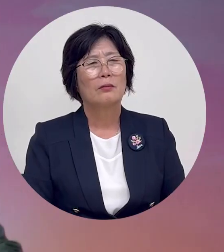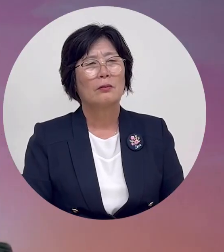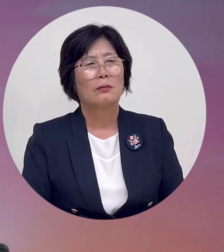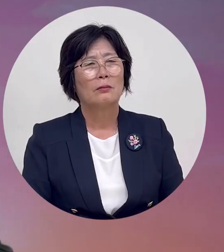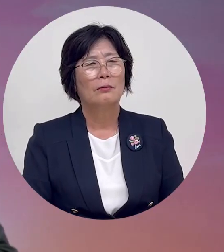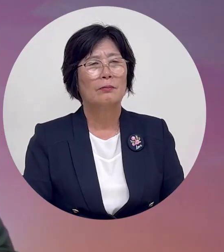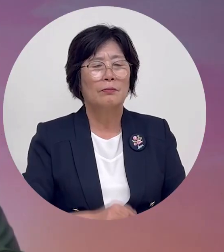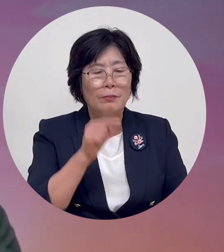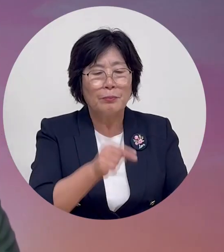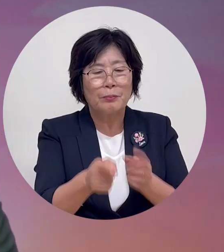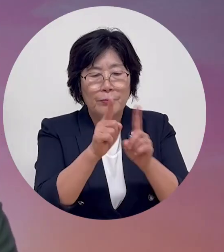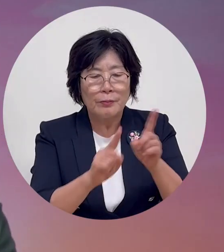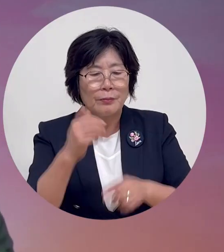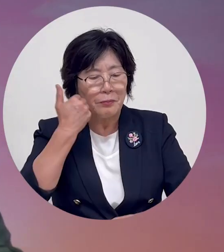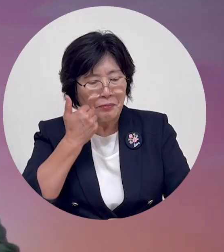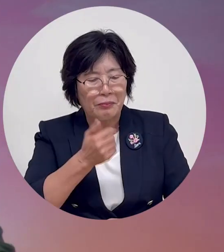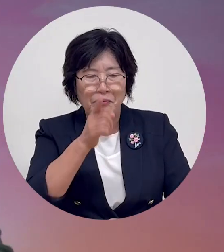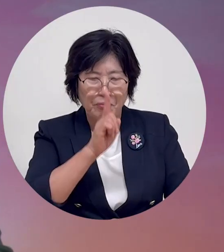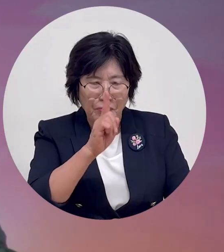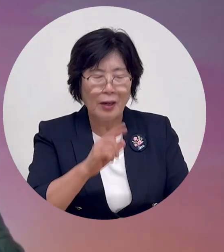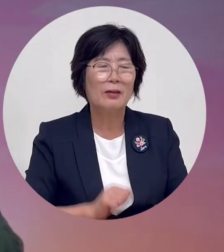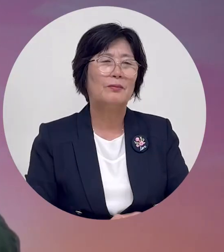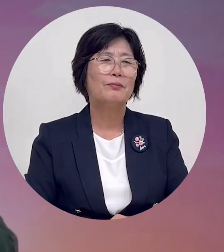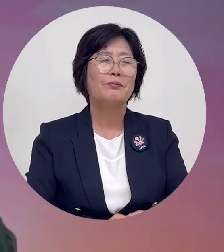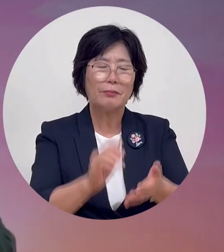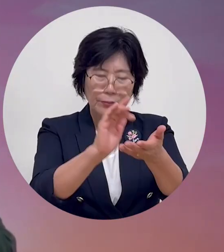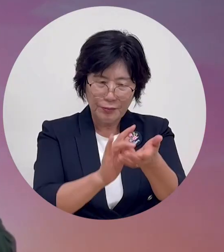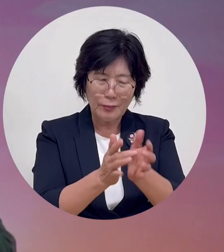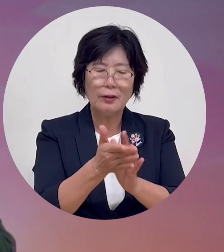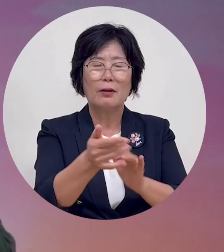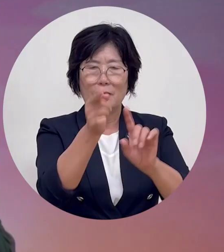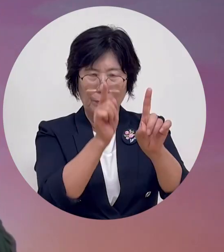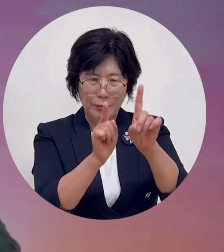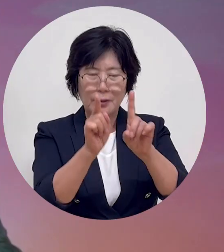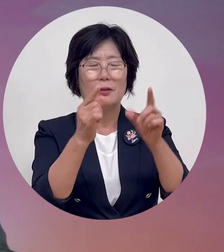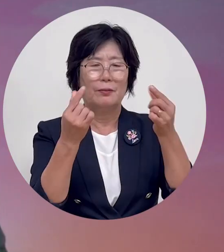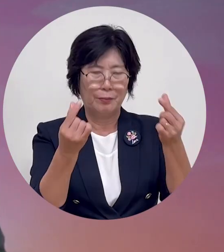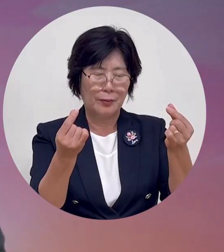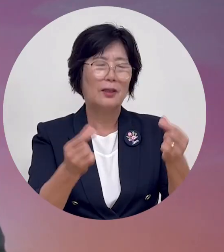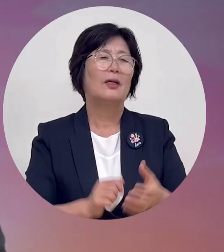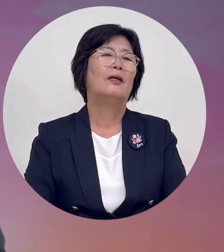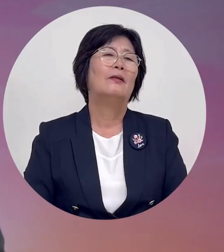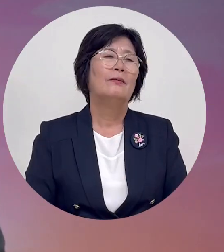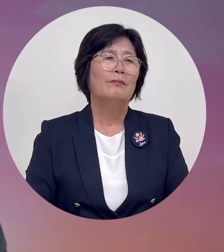누구의 말씀이신가요? 예, 예수님의 말씀입니다.